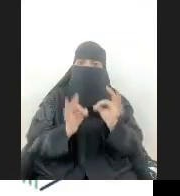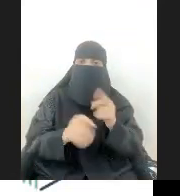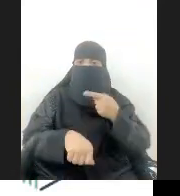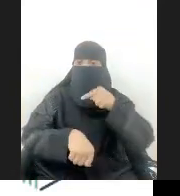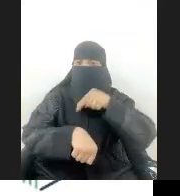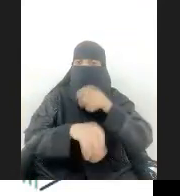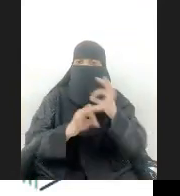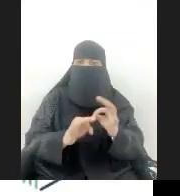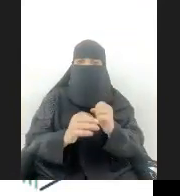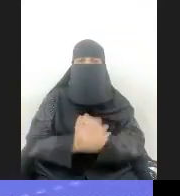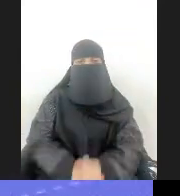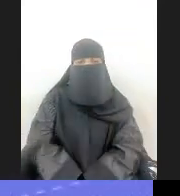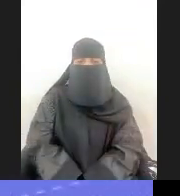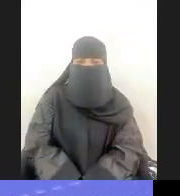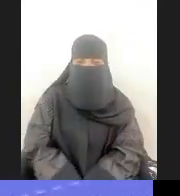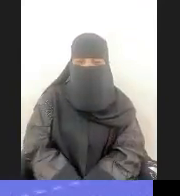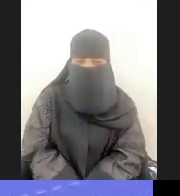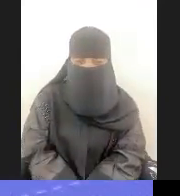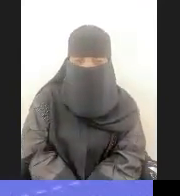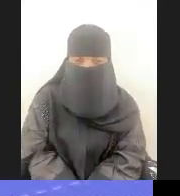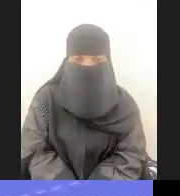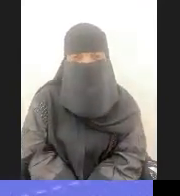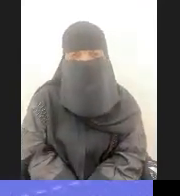أستاذة سرة.